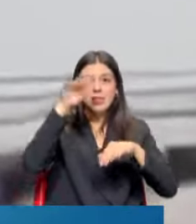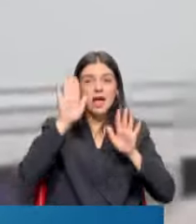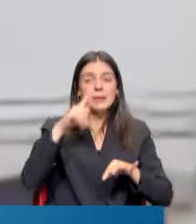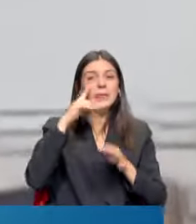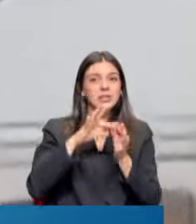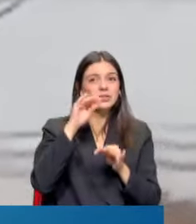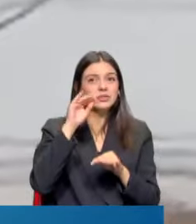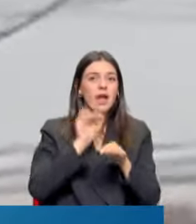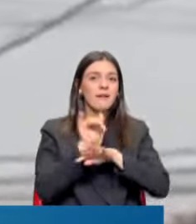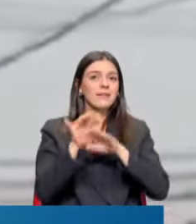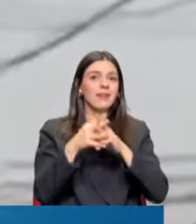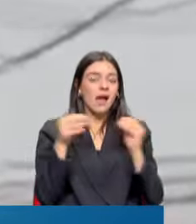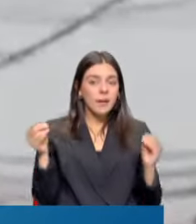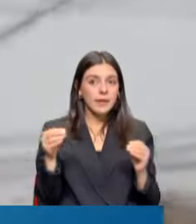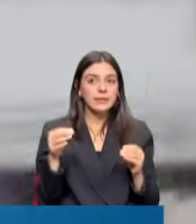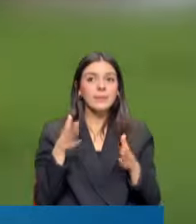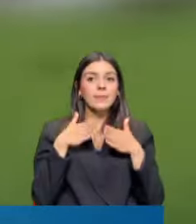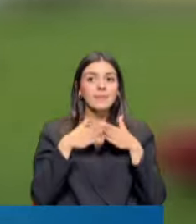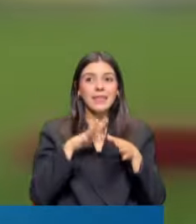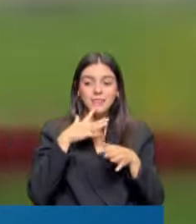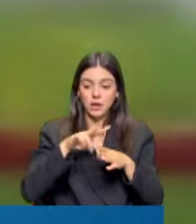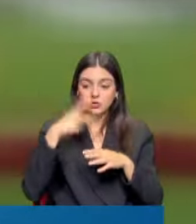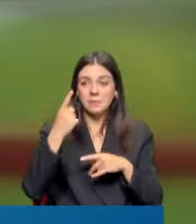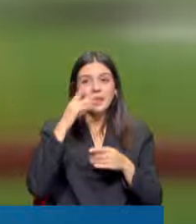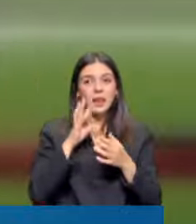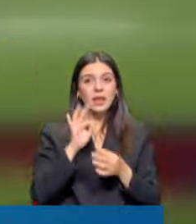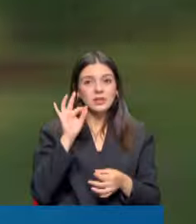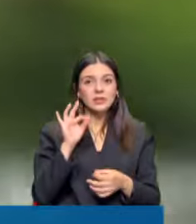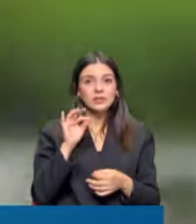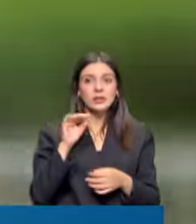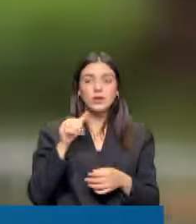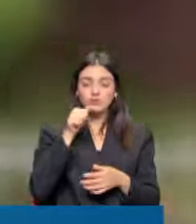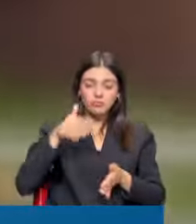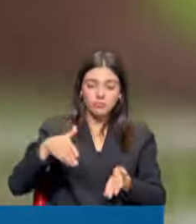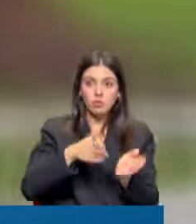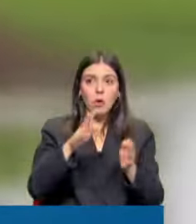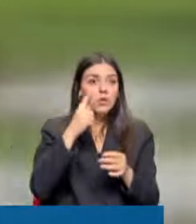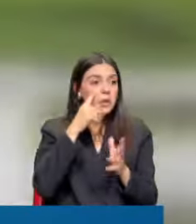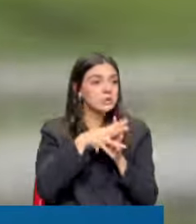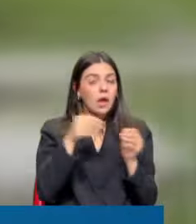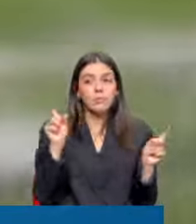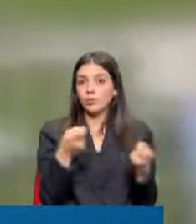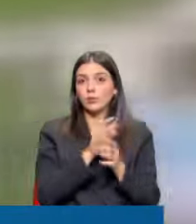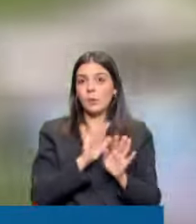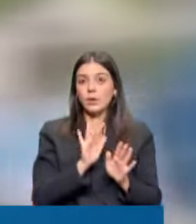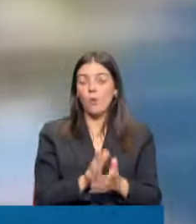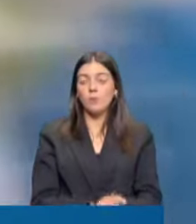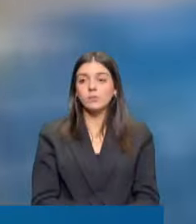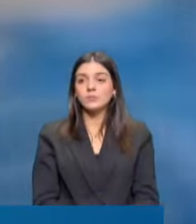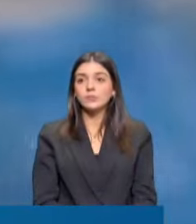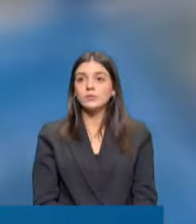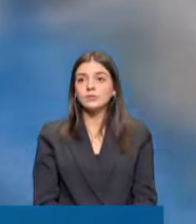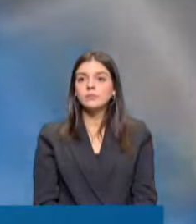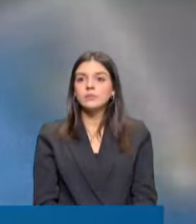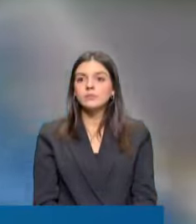kişi yaşamını yitirdi. Tekneden denize düşen bir kişi ise akıntıya kapılıp gözden kayboldu.